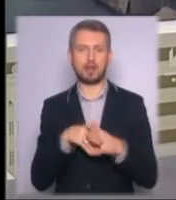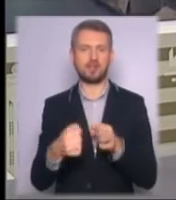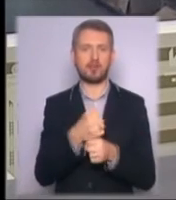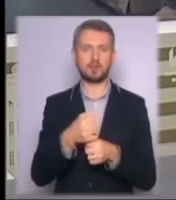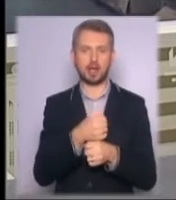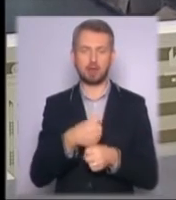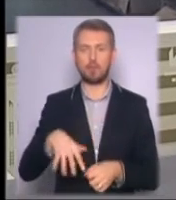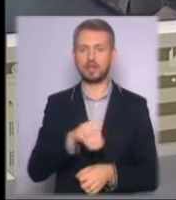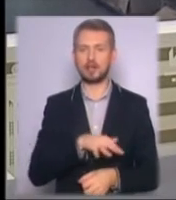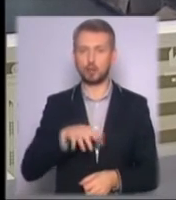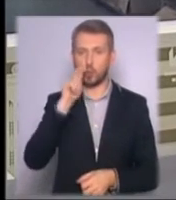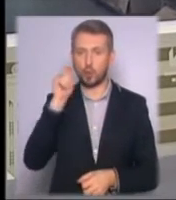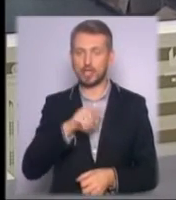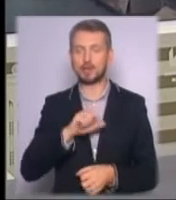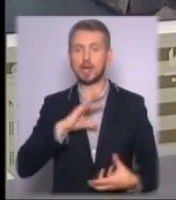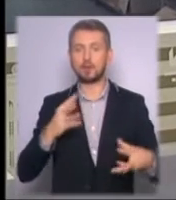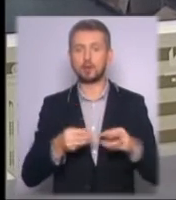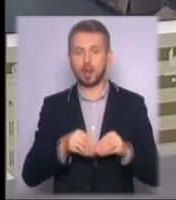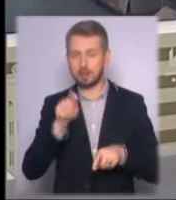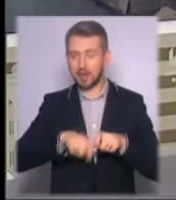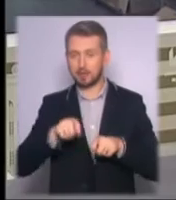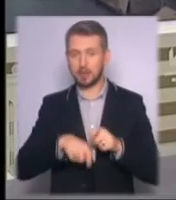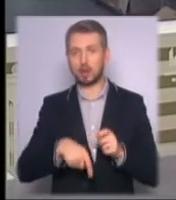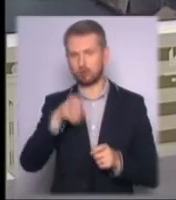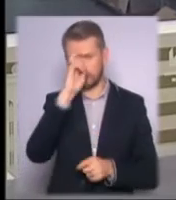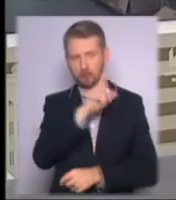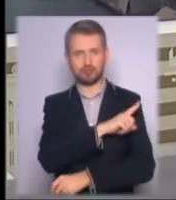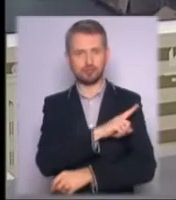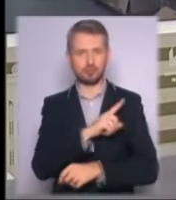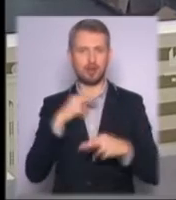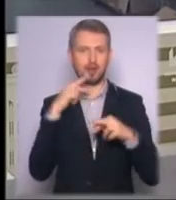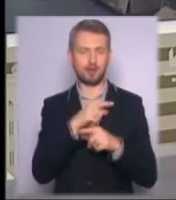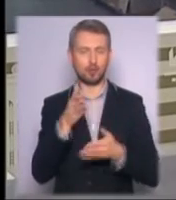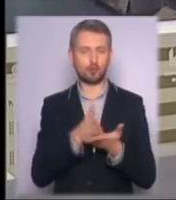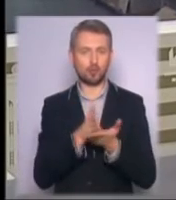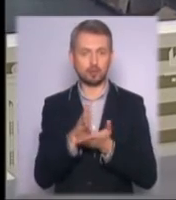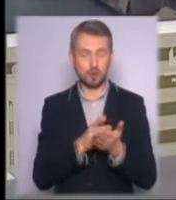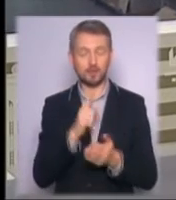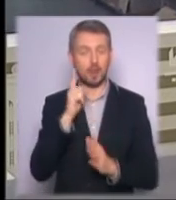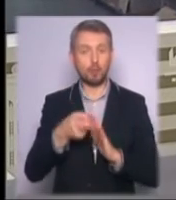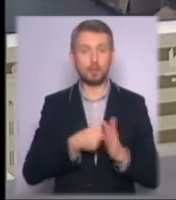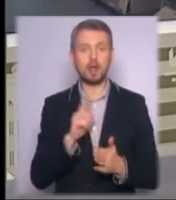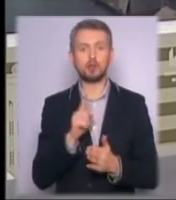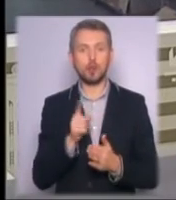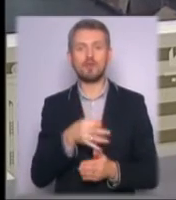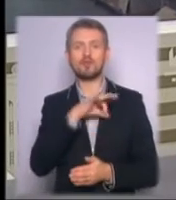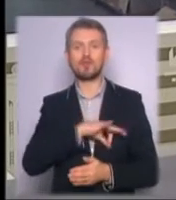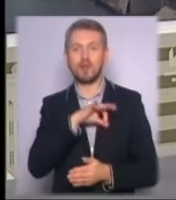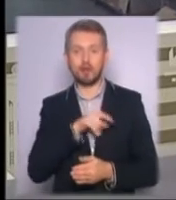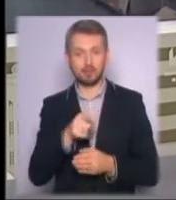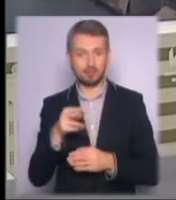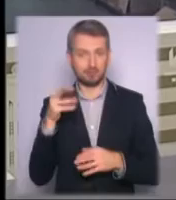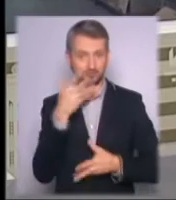території України. За результатами експертизи Держлікслужби встановлено, що вживання фальсифікату хворими могло призвести до летальних